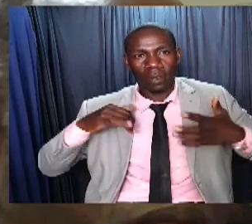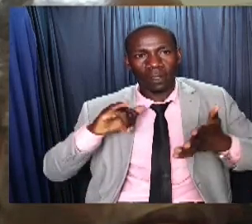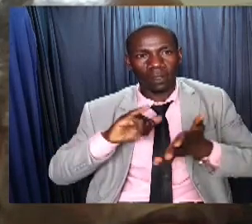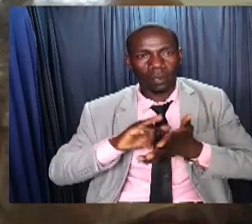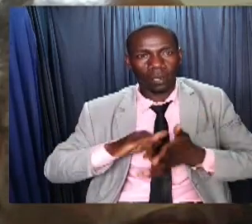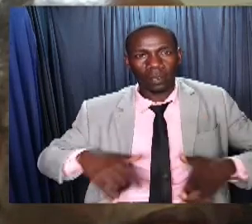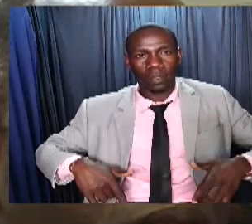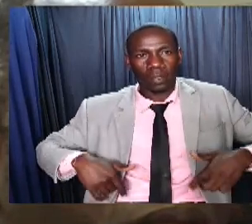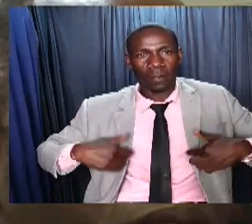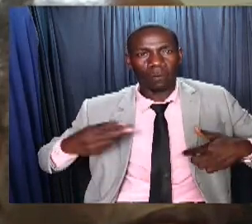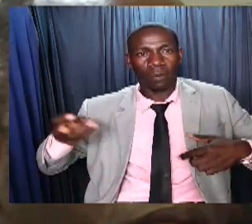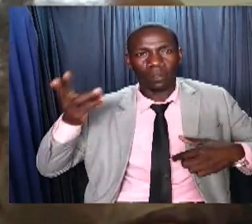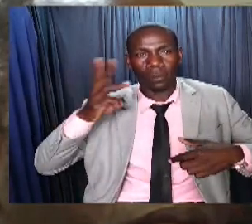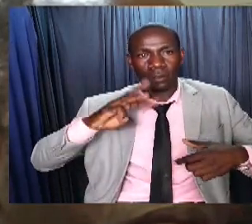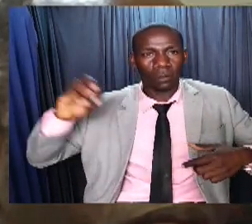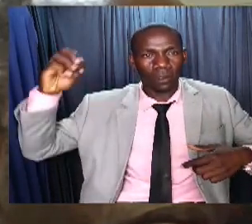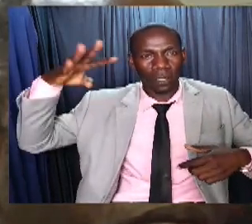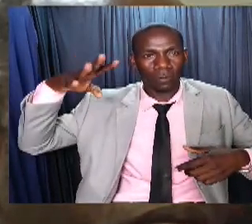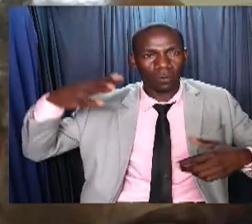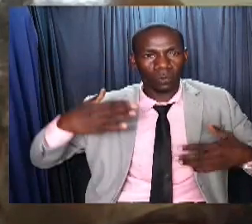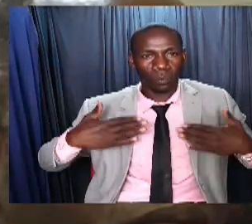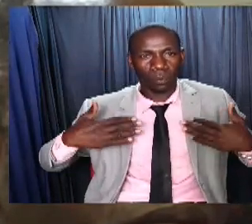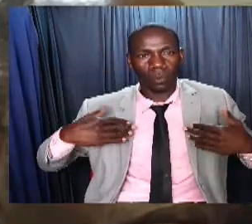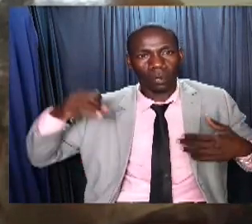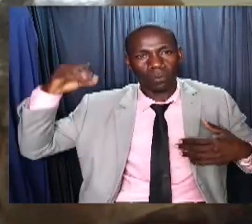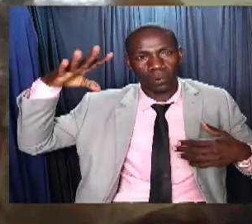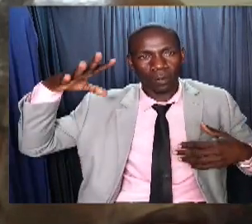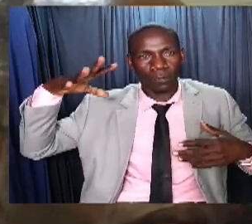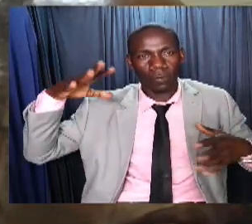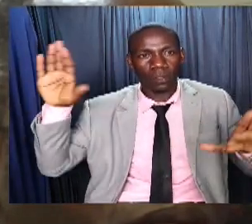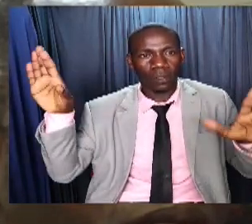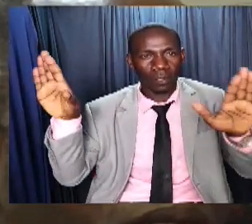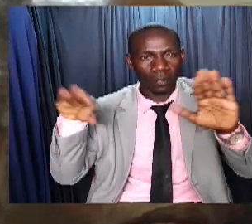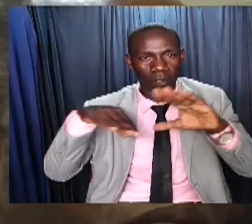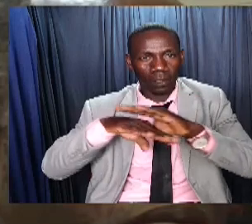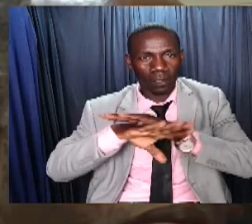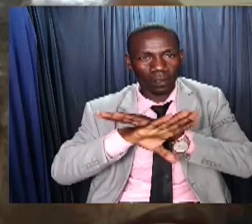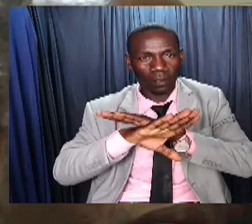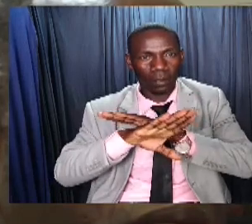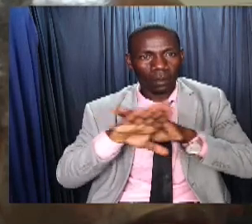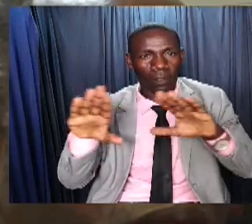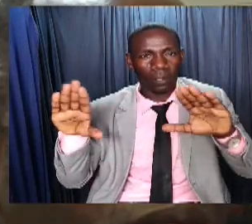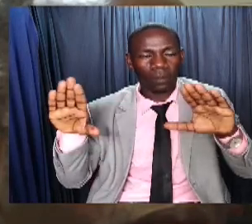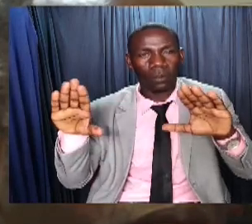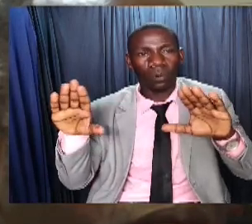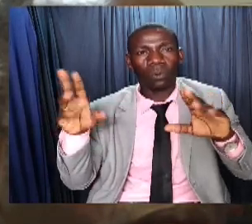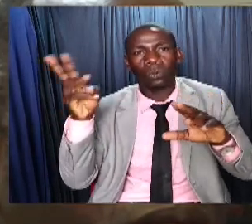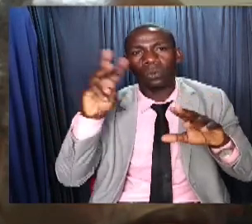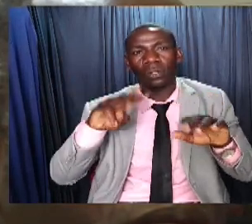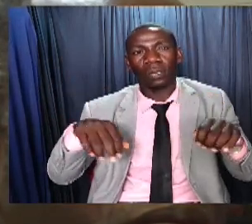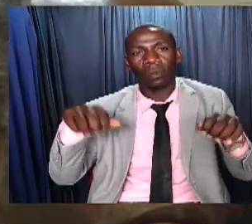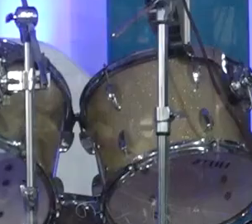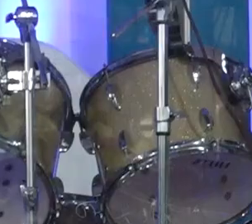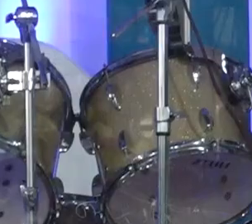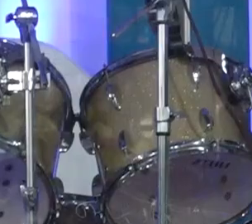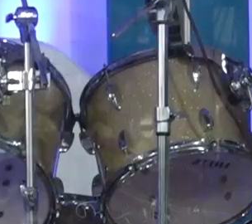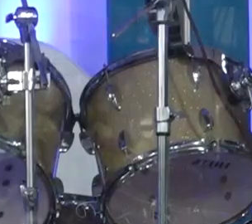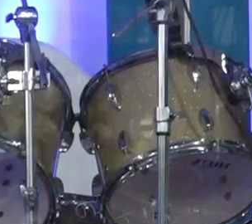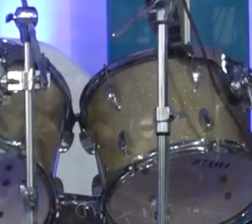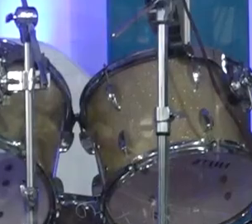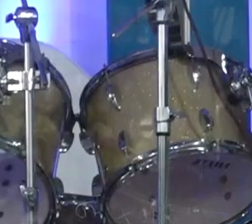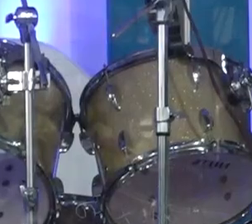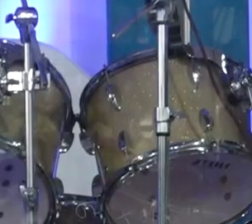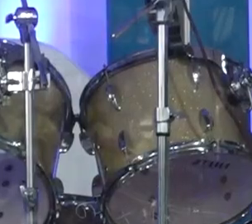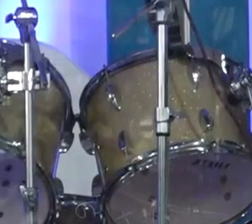uzima ulikuwa nuru ya watu. Nayo nuru yang'aa gizani, wala giza halikuiweza. In